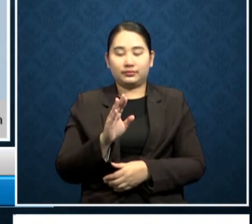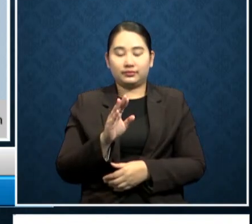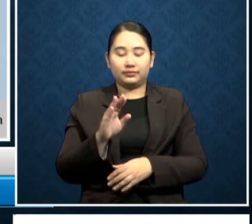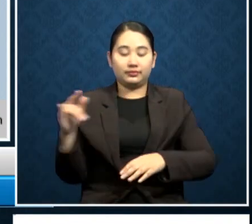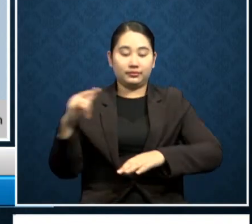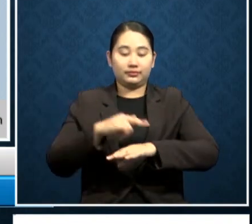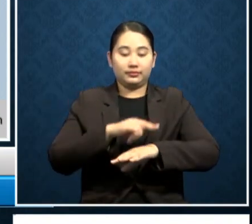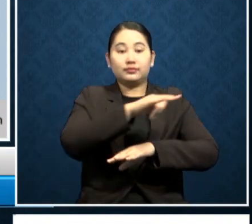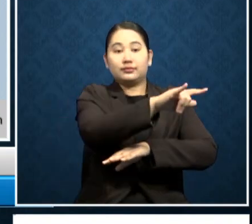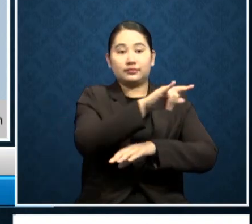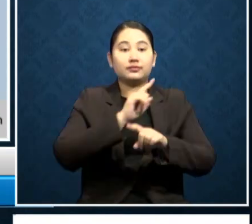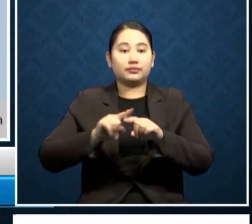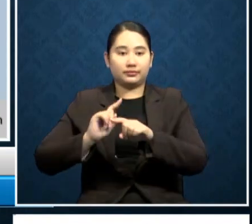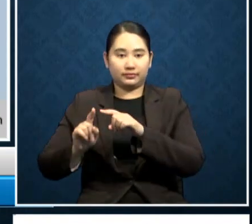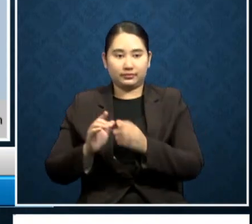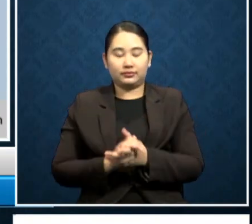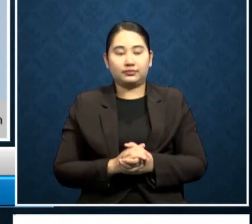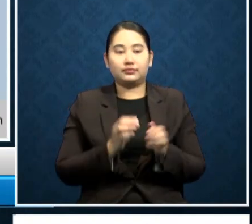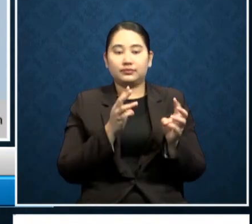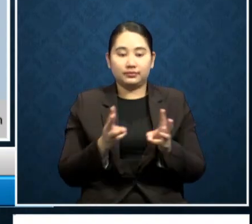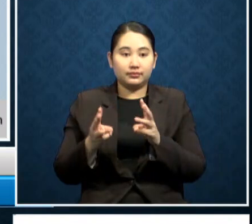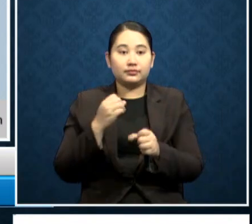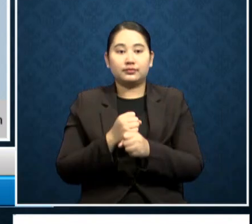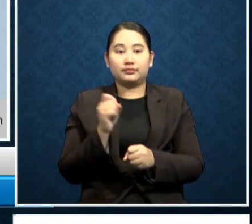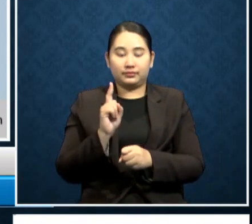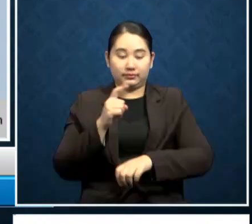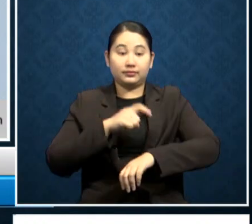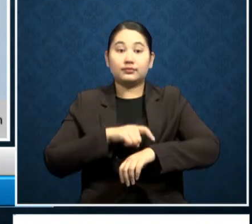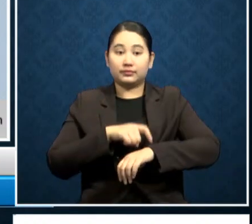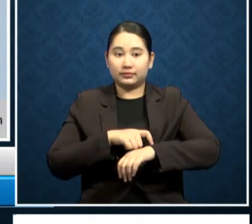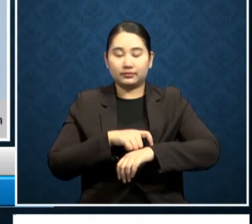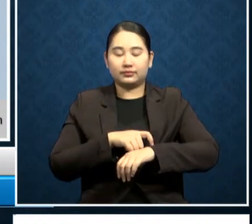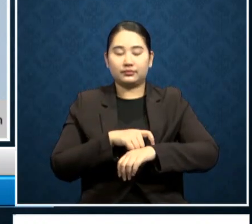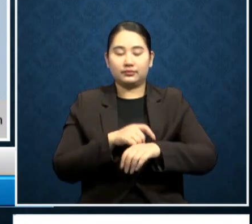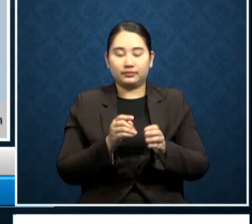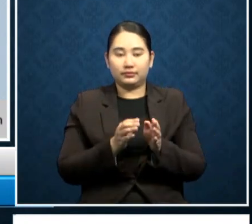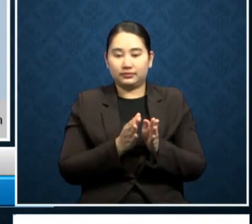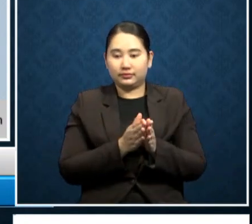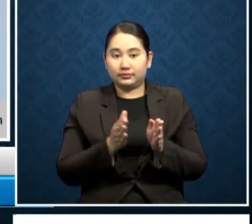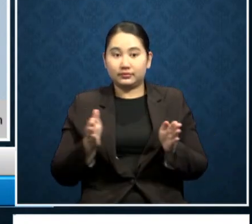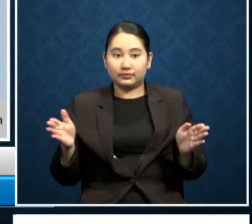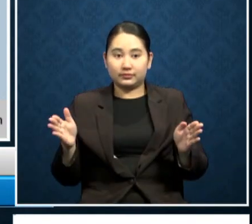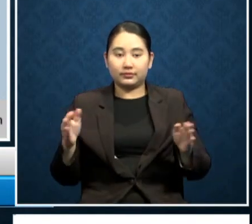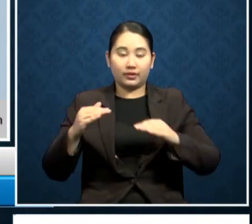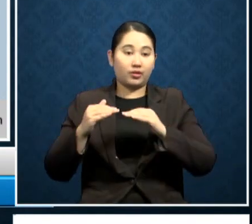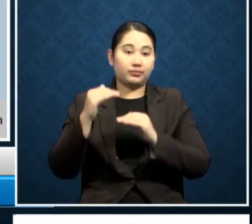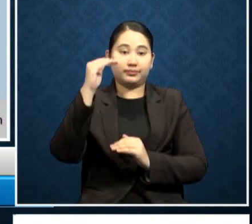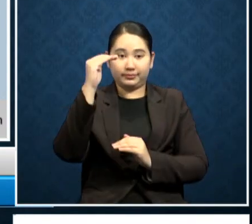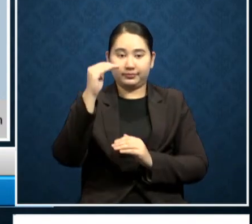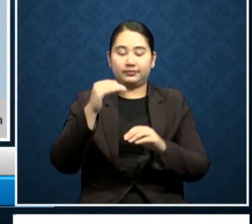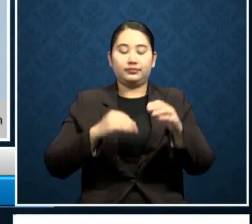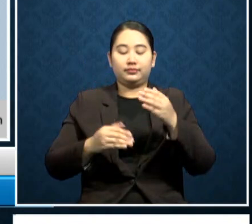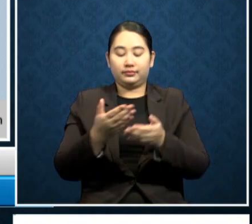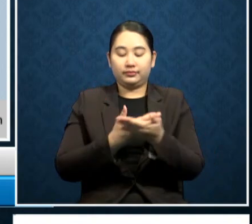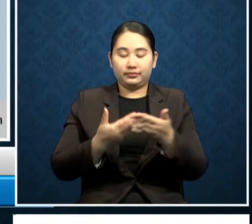สนามบินโดยนำมิติของเวเวลาระยะทางความสูงเข้ามาพิจารณา